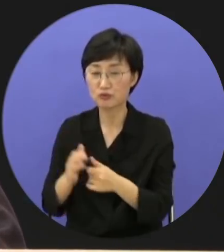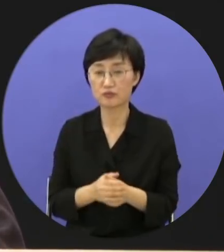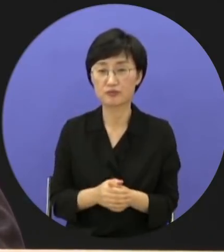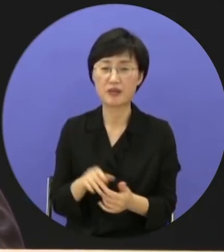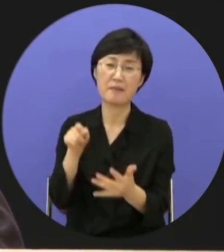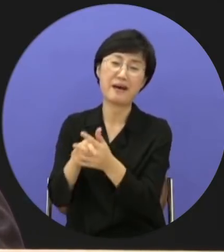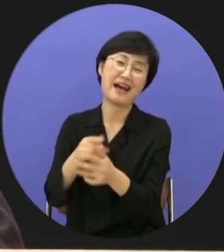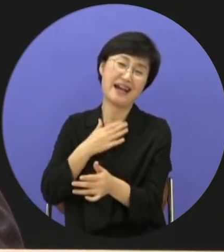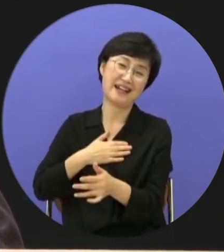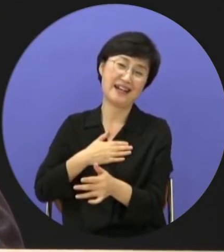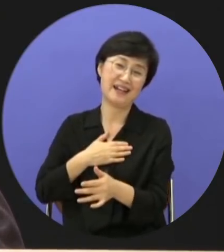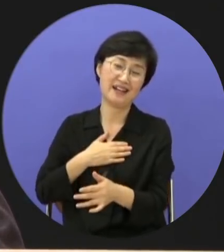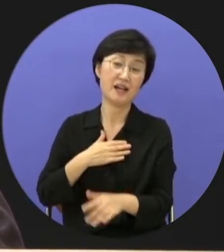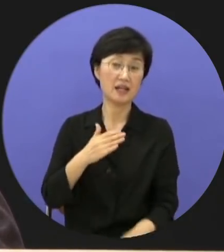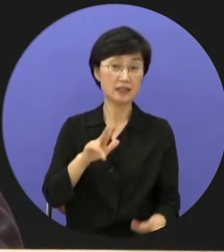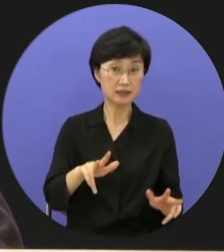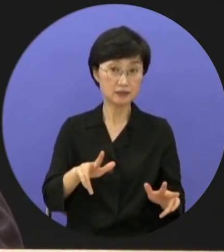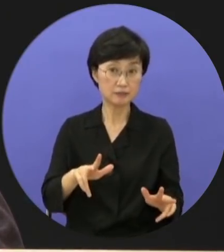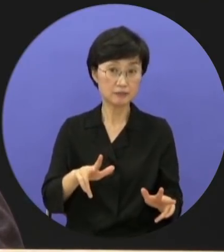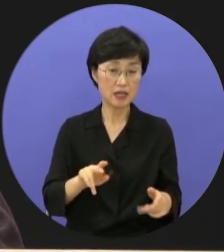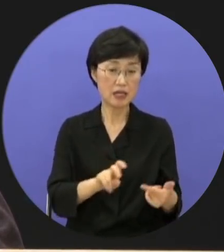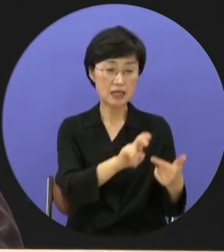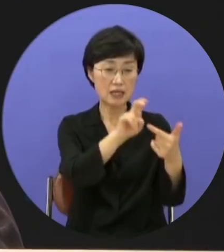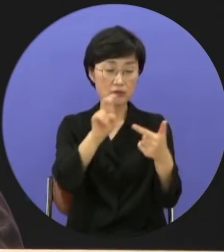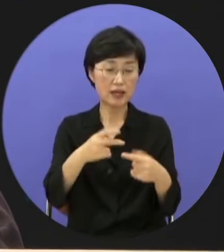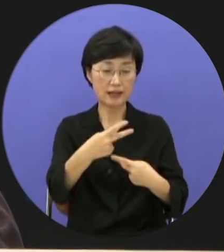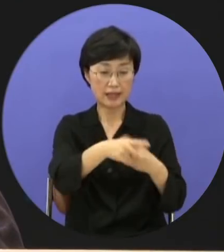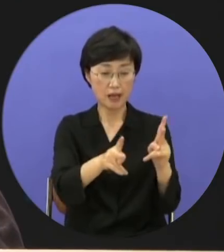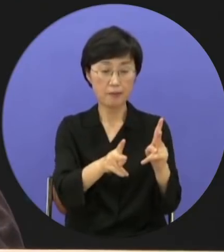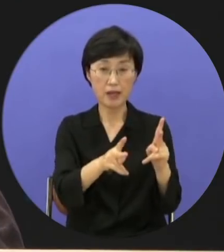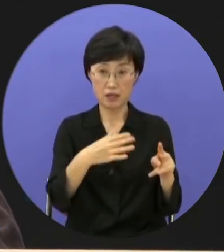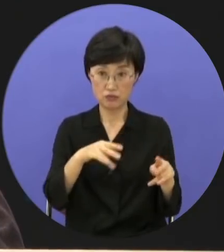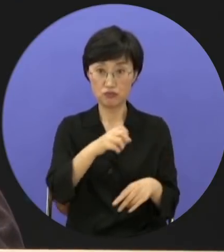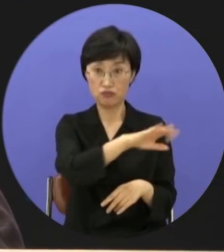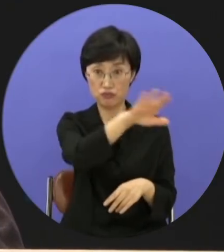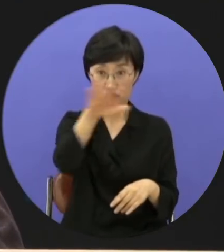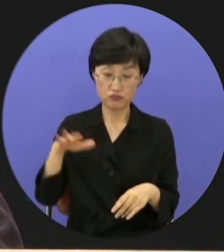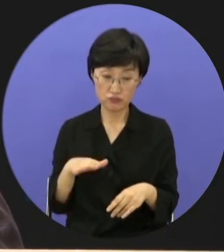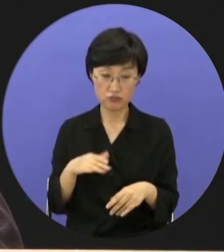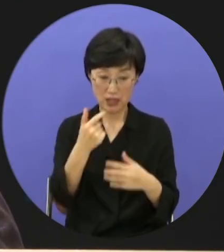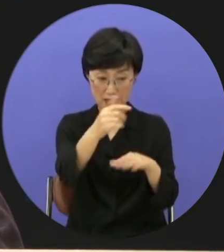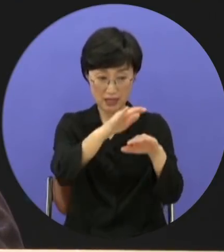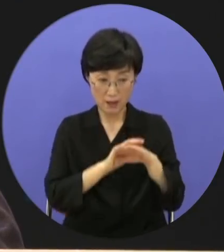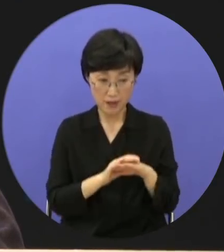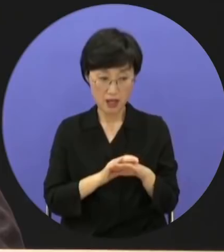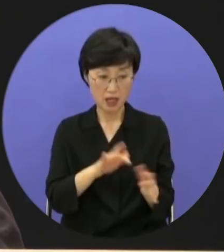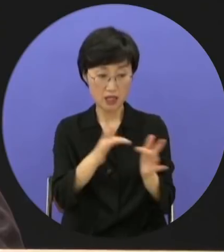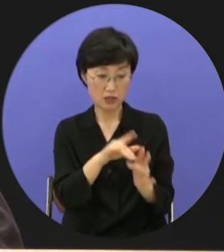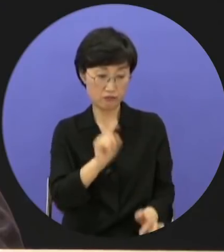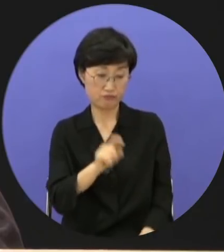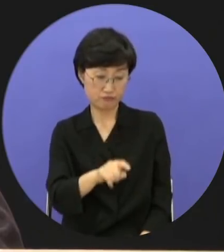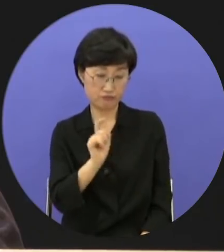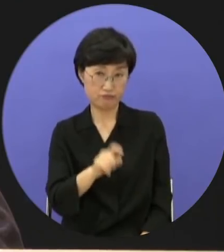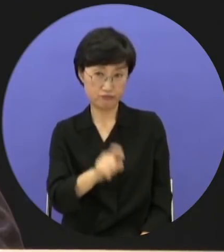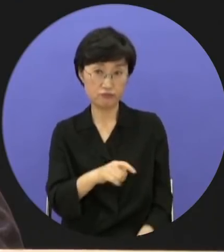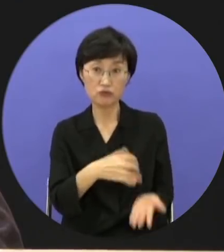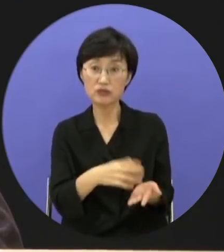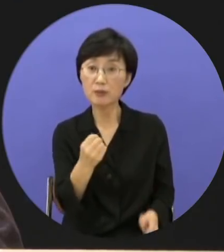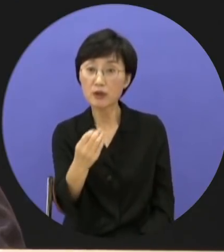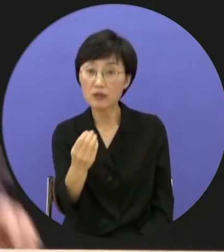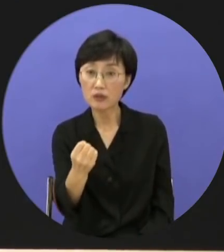우리 교회 재설교 몇 명 들은지 아십니까? But do you know how many people access through the internet my sermon? 25만 명